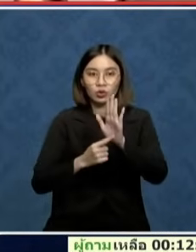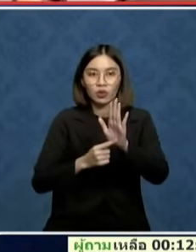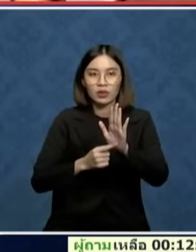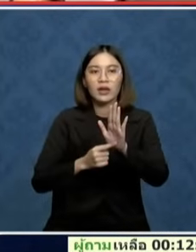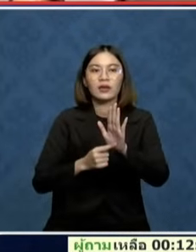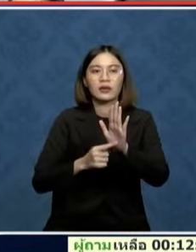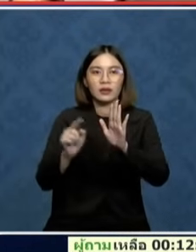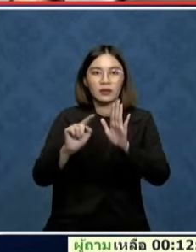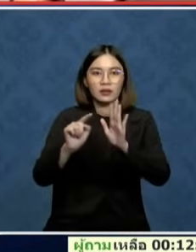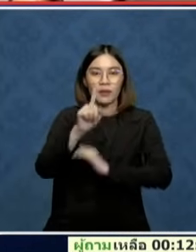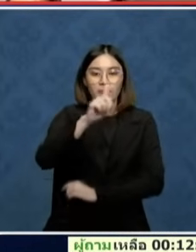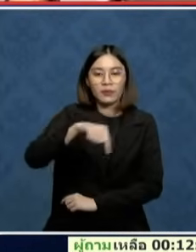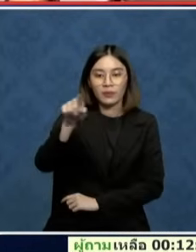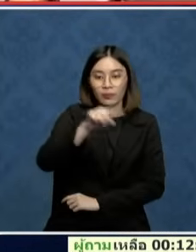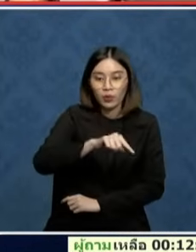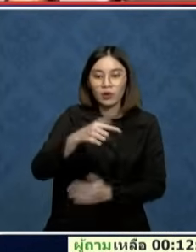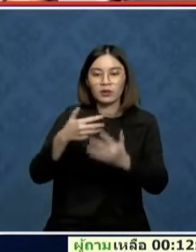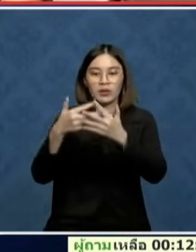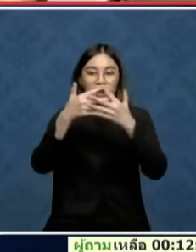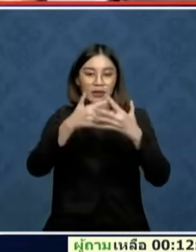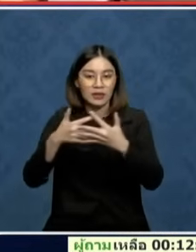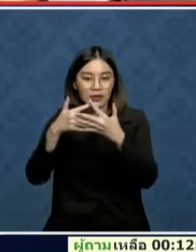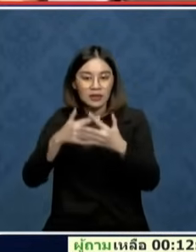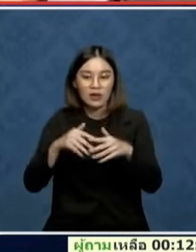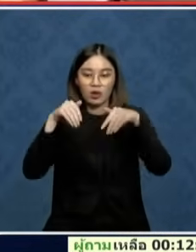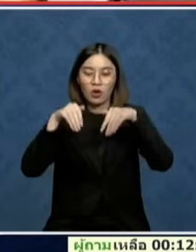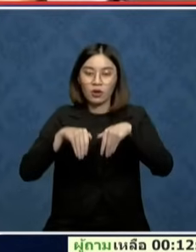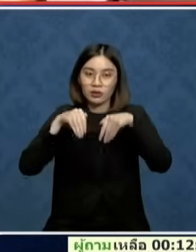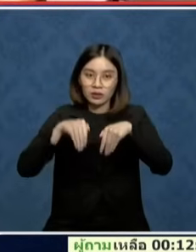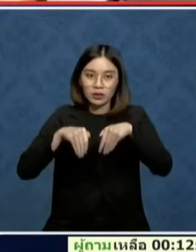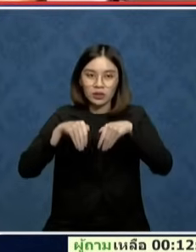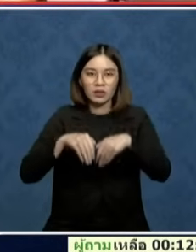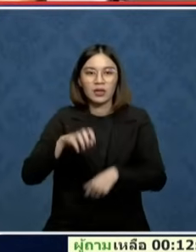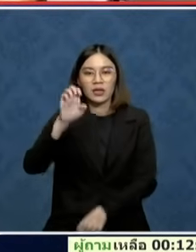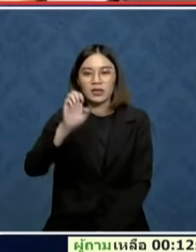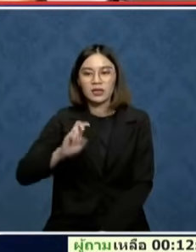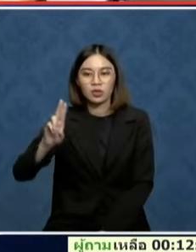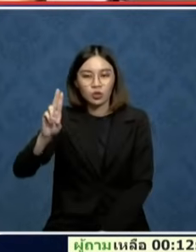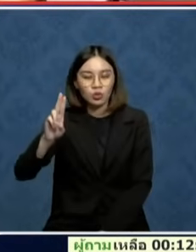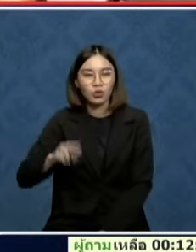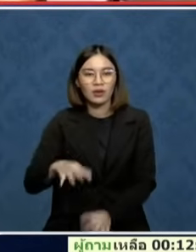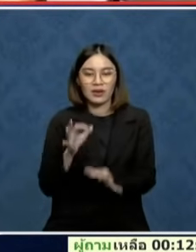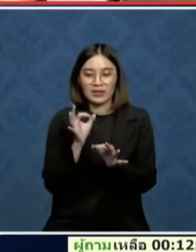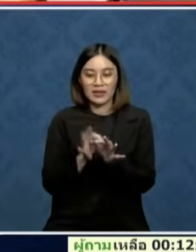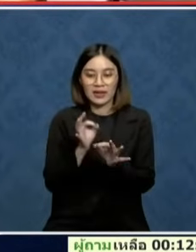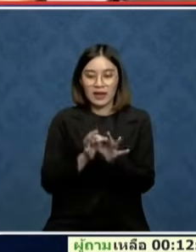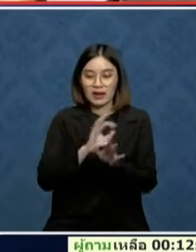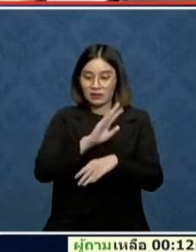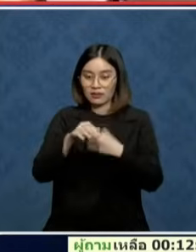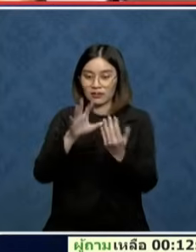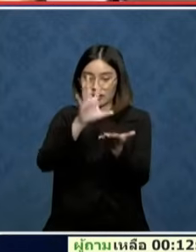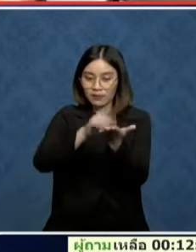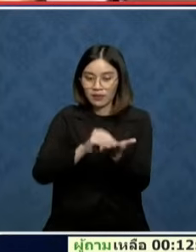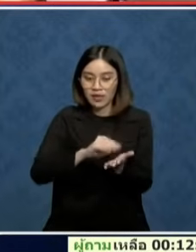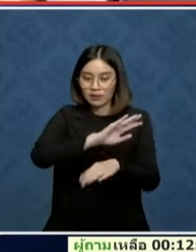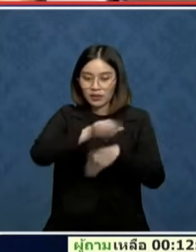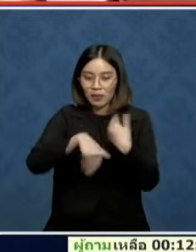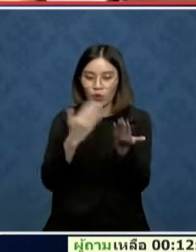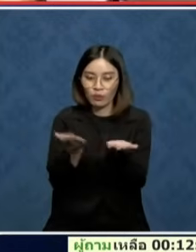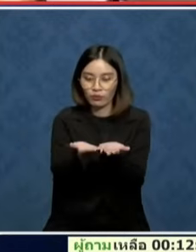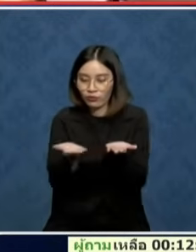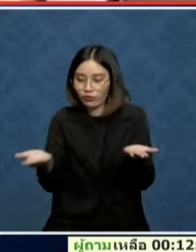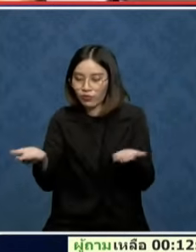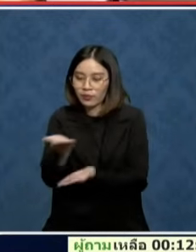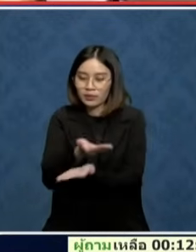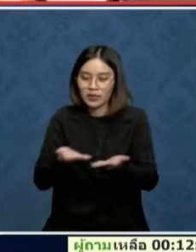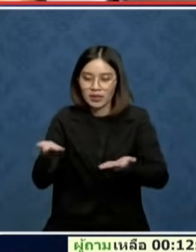หราชอาณาจักรสหรัฐอเมริกาออสเตรเลียหรือ EU ธนาคารจะต้องนำข้อมูลเหล่านี้มาประกอบการพิจารณ